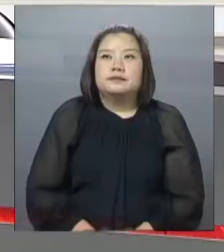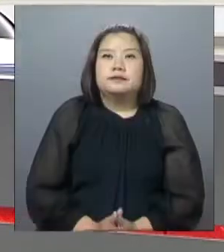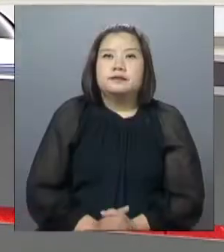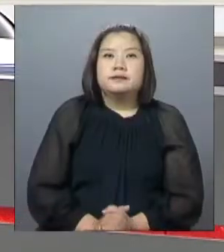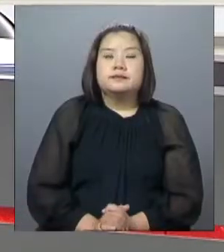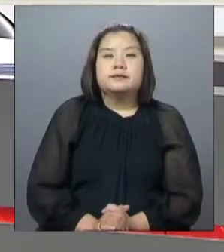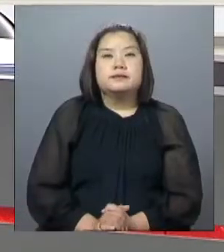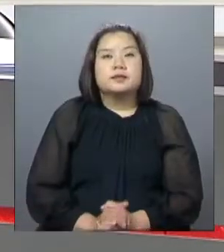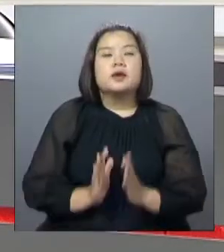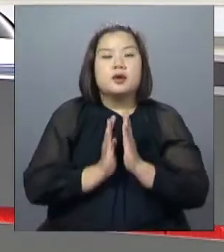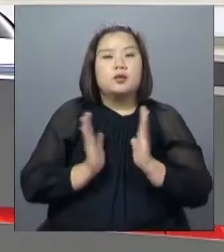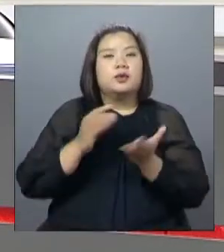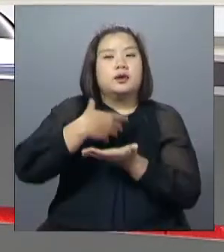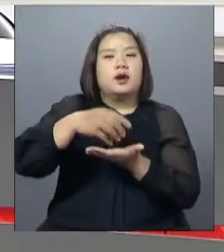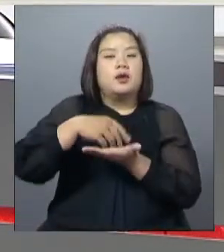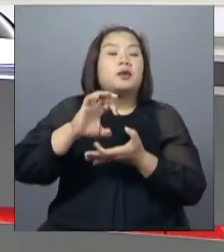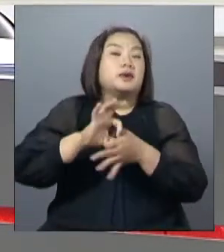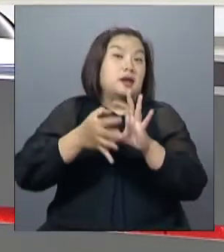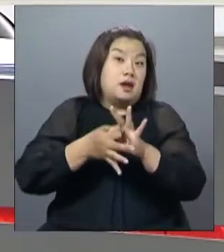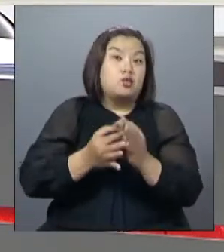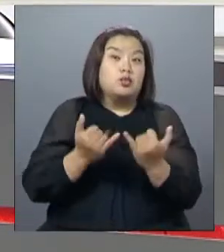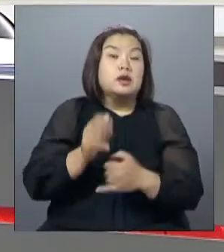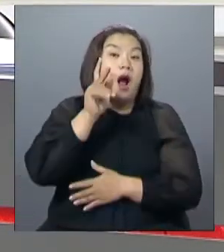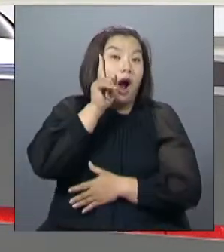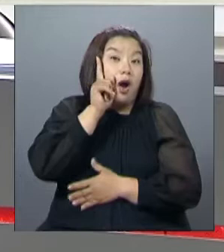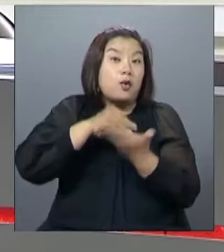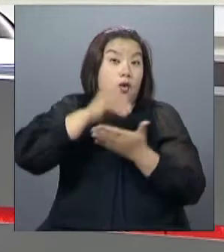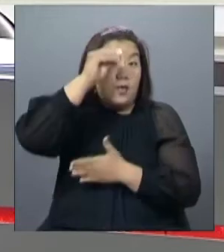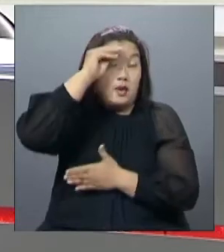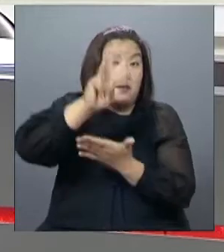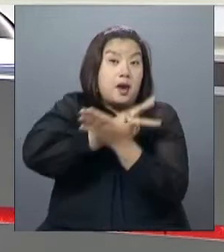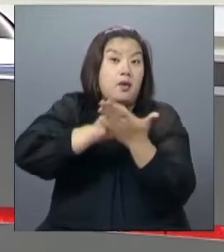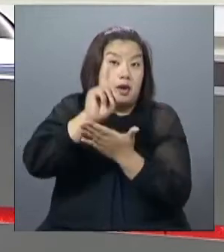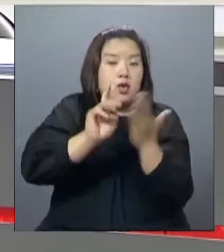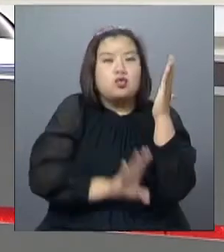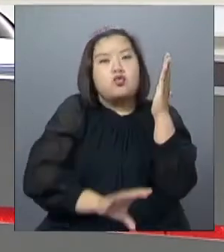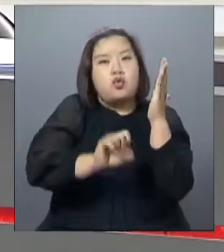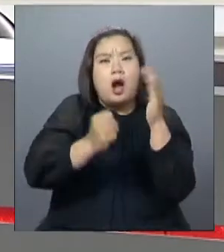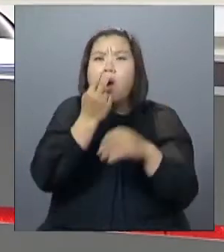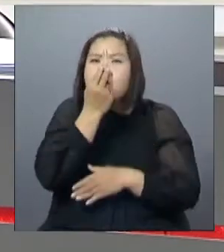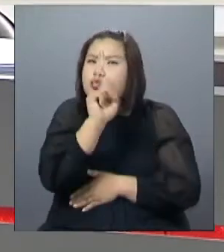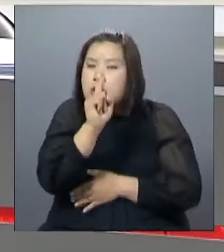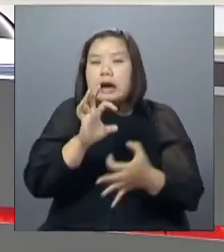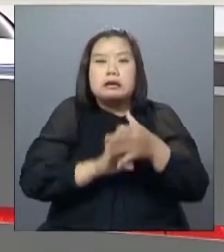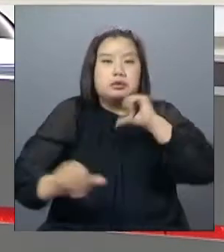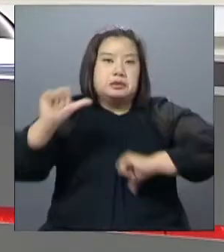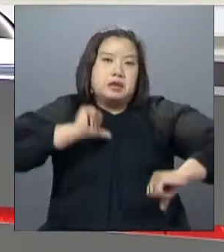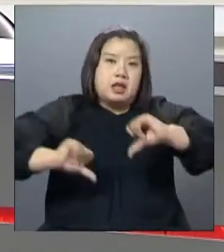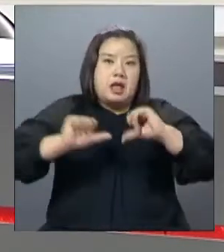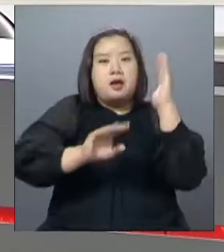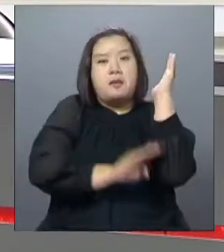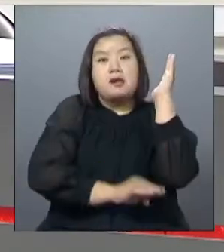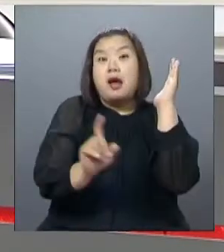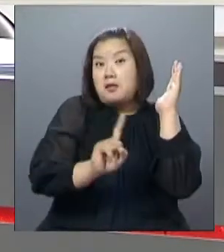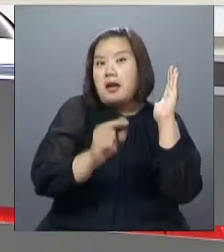ขอบคุณคุณสุธาสินีค่ะ เจนซิริพอร์เตอร์วันนี้นะคะนักศึกษามหาวิทยาลัยราชภัฏสงขลาพาไปดูศิลปะการแสดงพื้นบ้านของภาคใต้อีกหนึ่ง